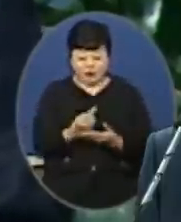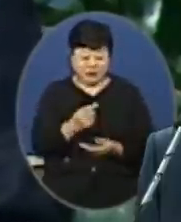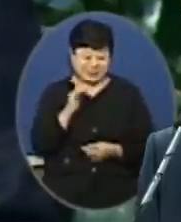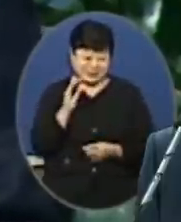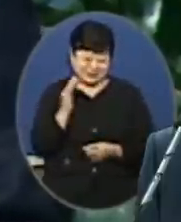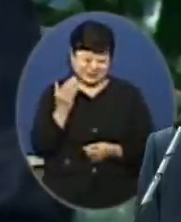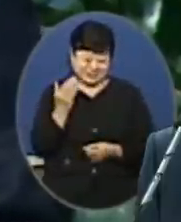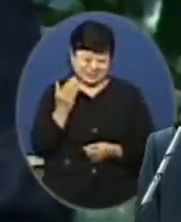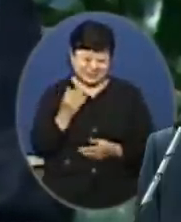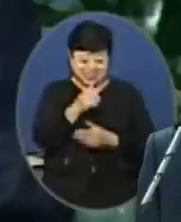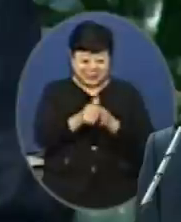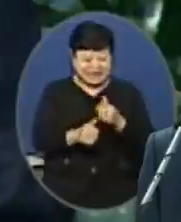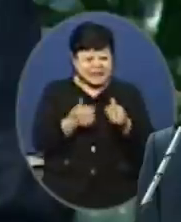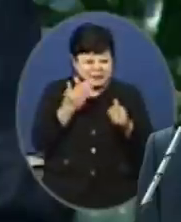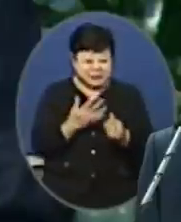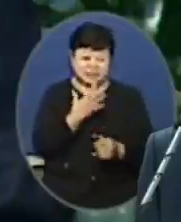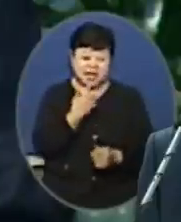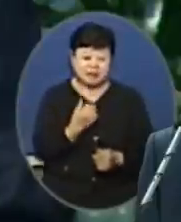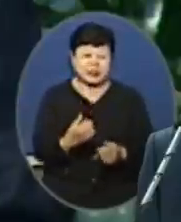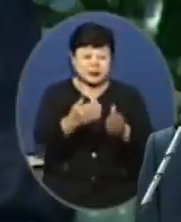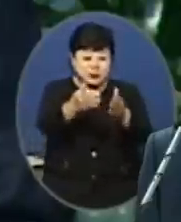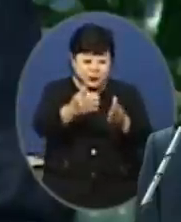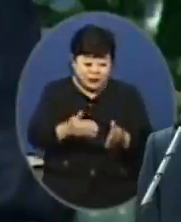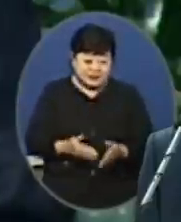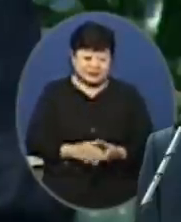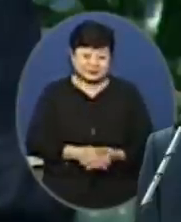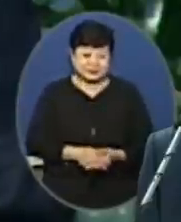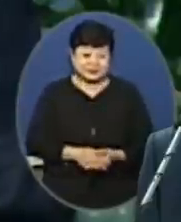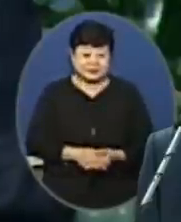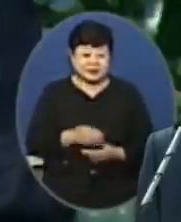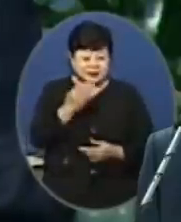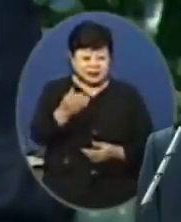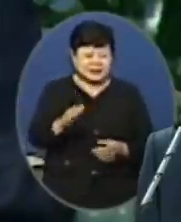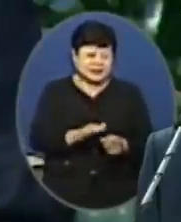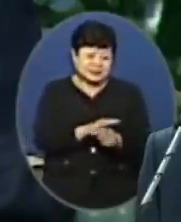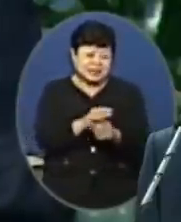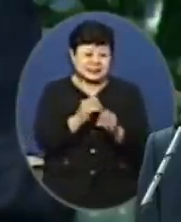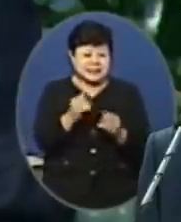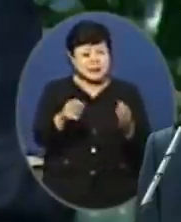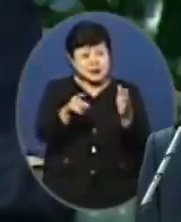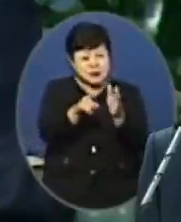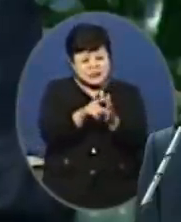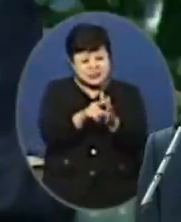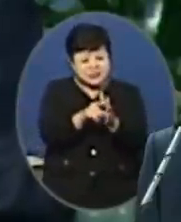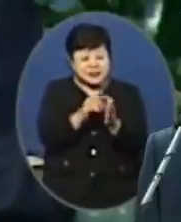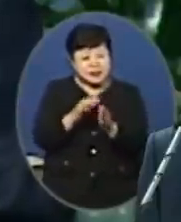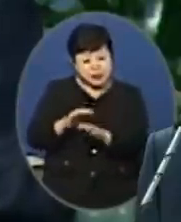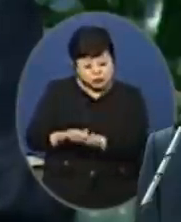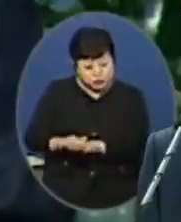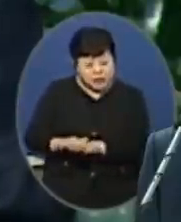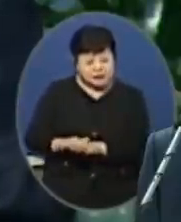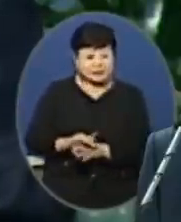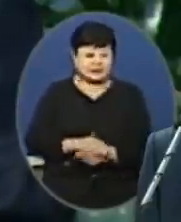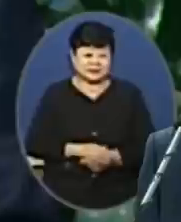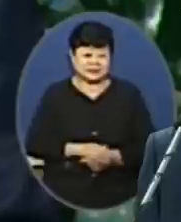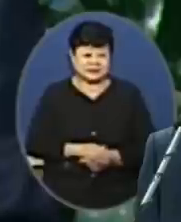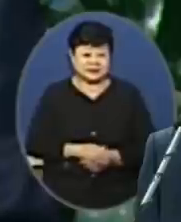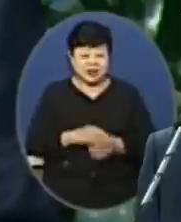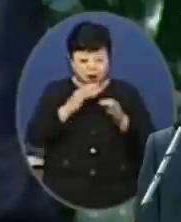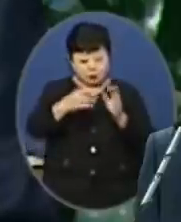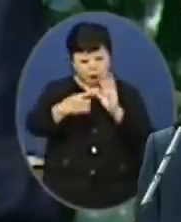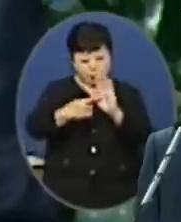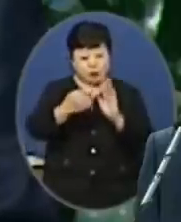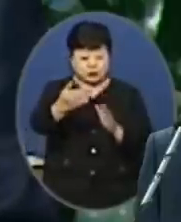것입니다. 하나님께서 아브라함을 통해서 당신을 사랑하는 자를 위해서 예비한다는 것을